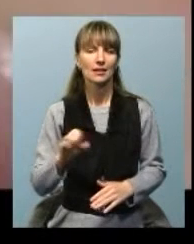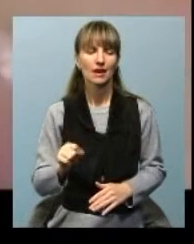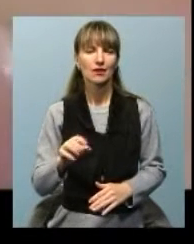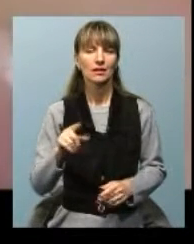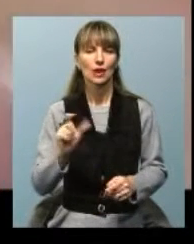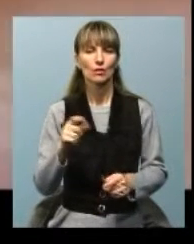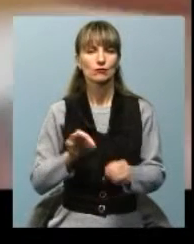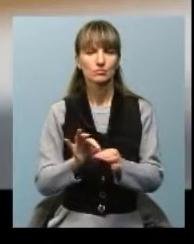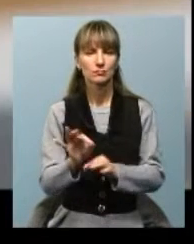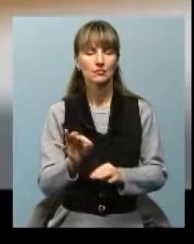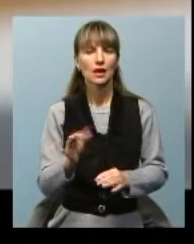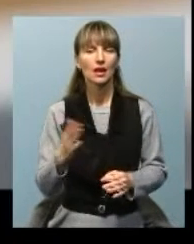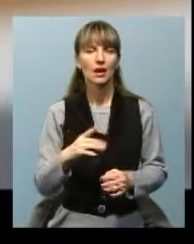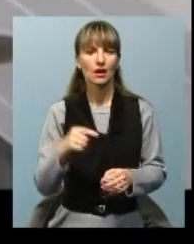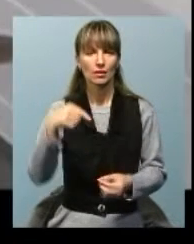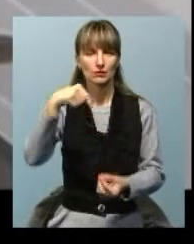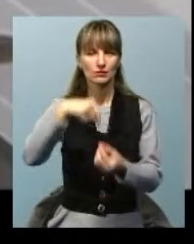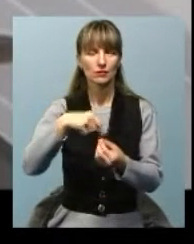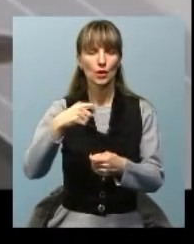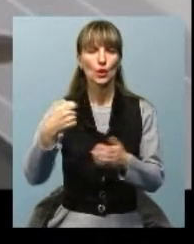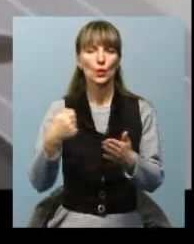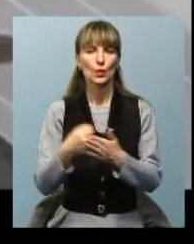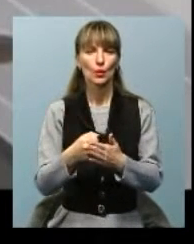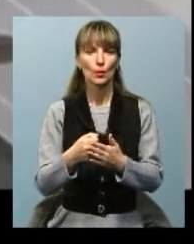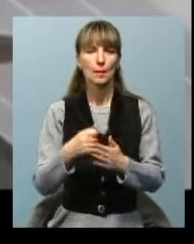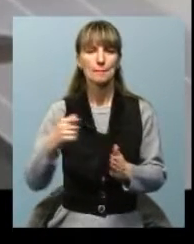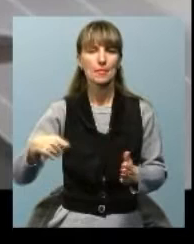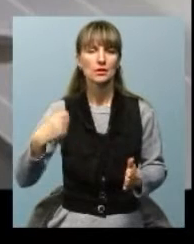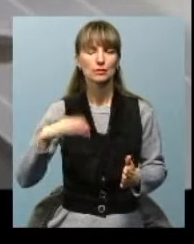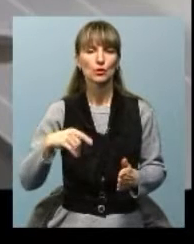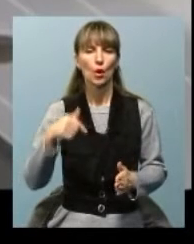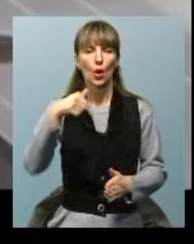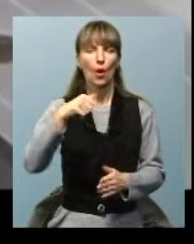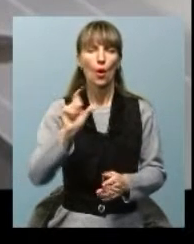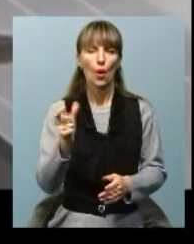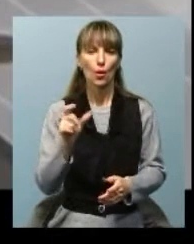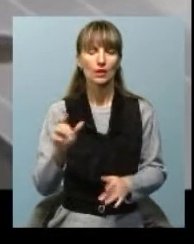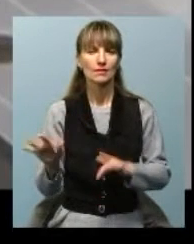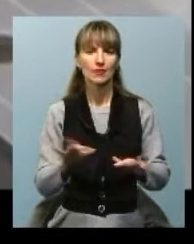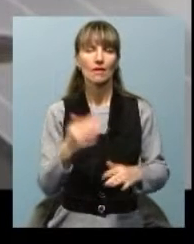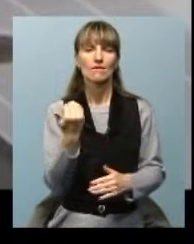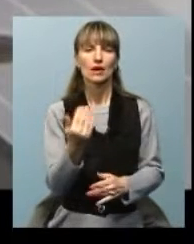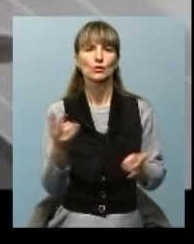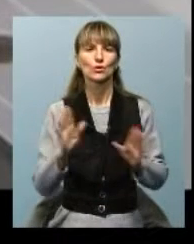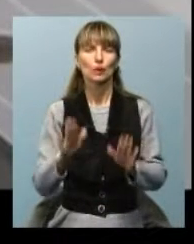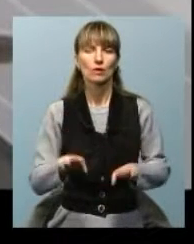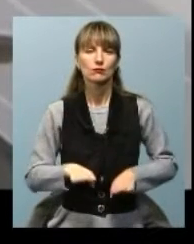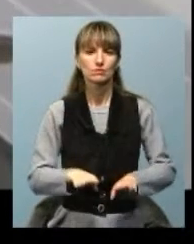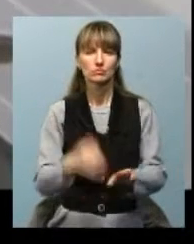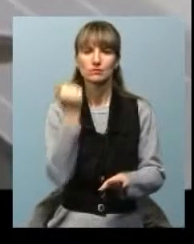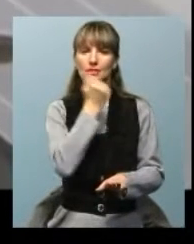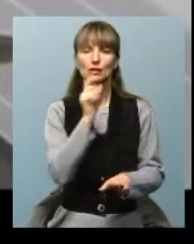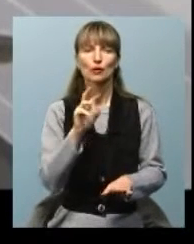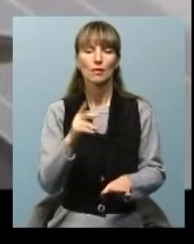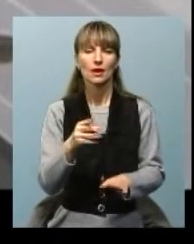голку, яка прикріплена до станка. Потім крутите ручку машинки та голка рухається. Вам залишається лише просувати тканину, щоб її